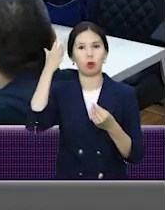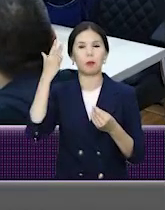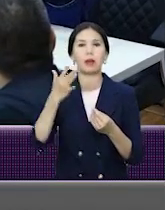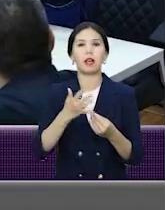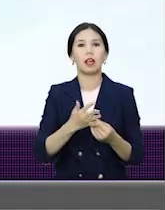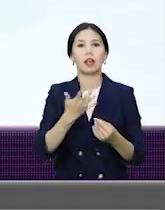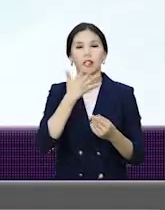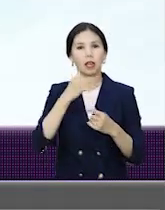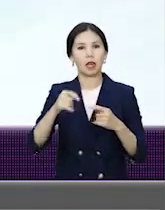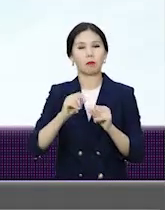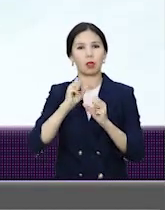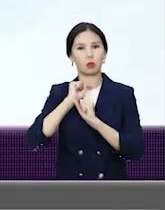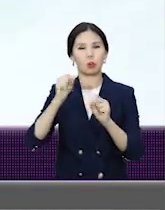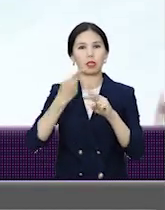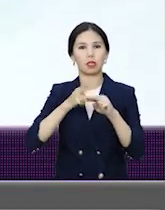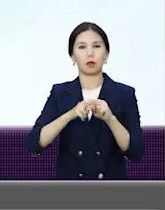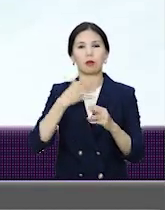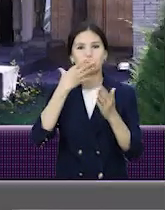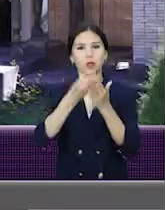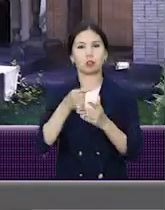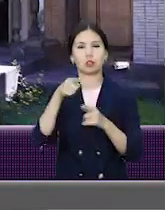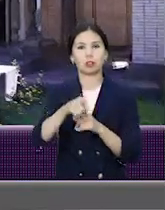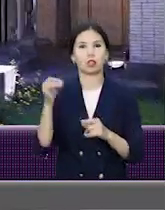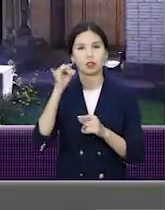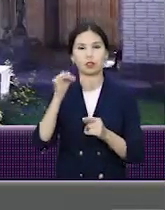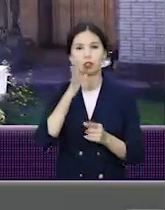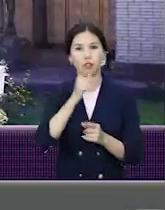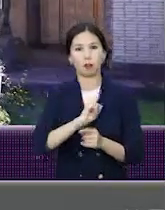turizmda o'ziga xos o'rin tutuvchi Xorazm Mamun Akademiyasida bugun ana shunday jarayon davom etmoqda.